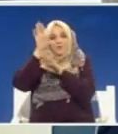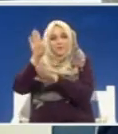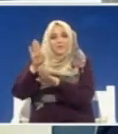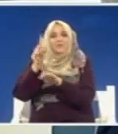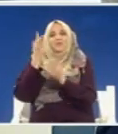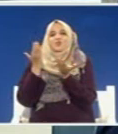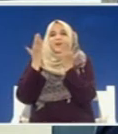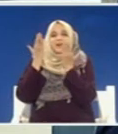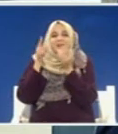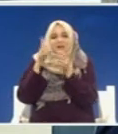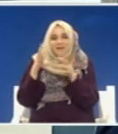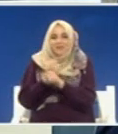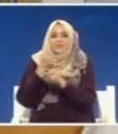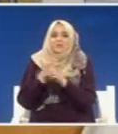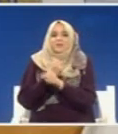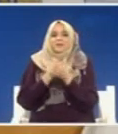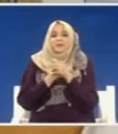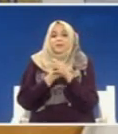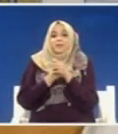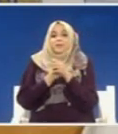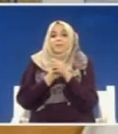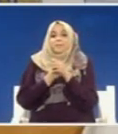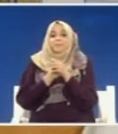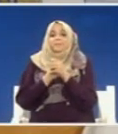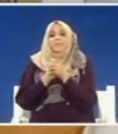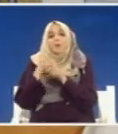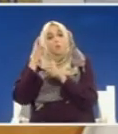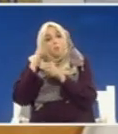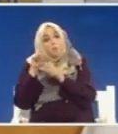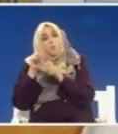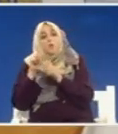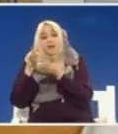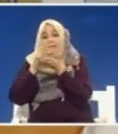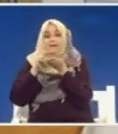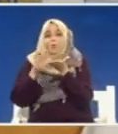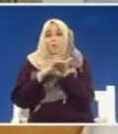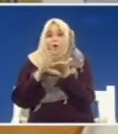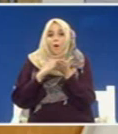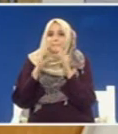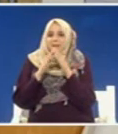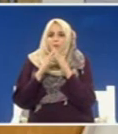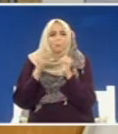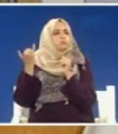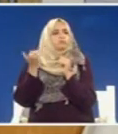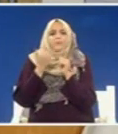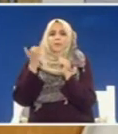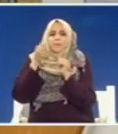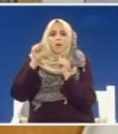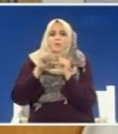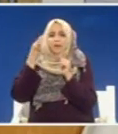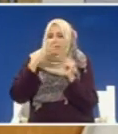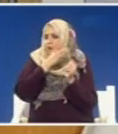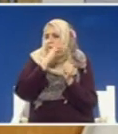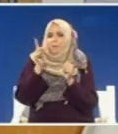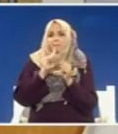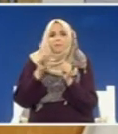ويحقق مآربها إن شاء الله. آمين يا رب. أما قراءة القرآن للمرأة في بيتها لا يستوجب لا الحجاب